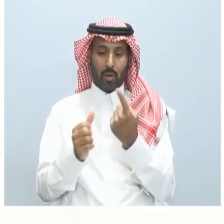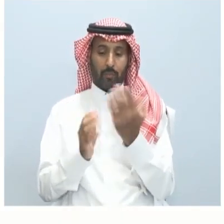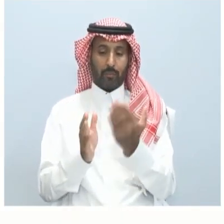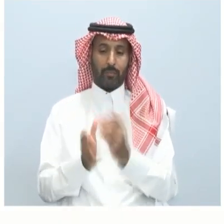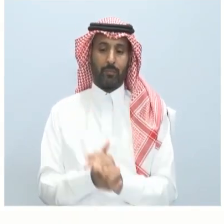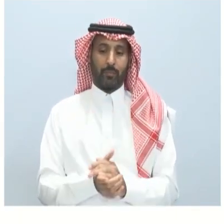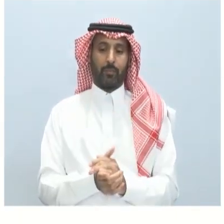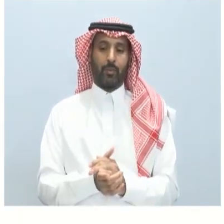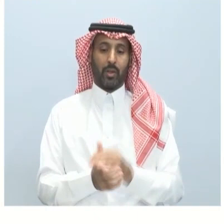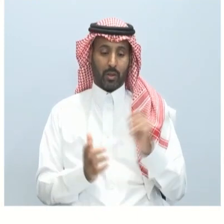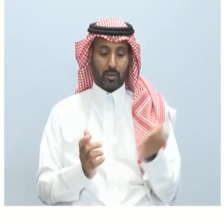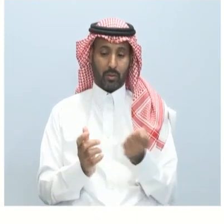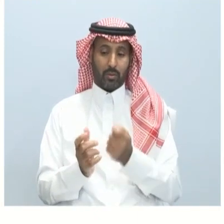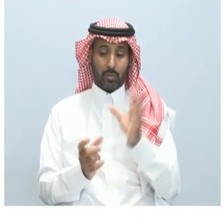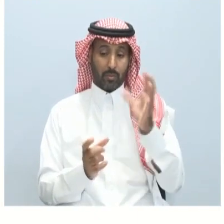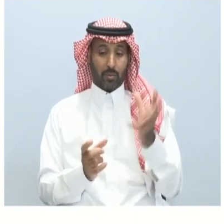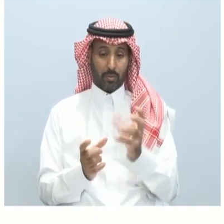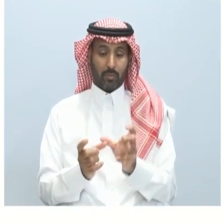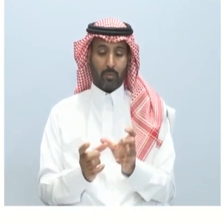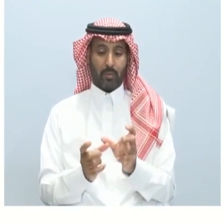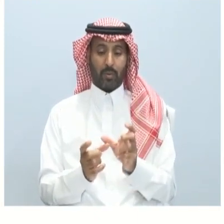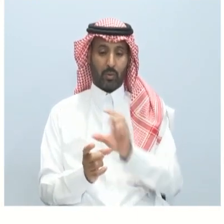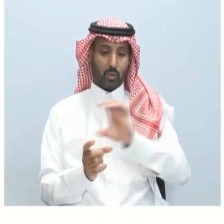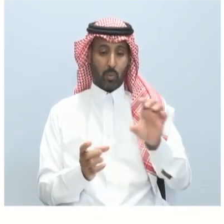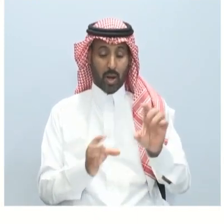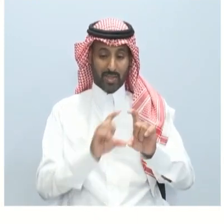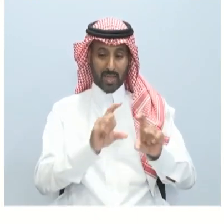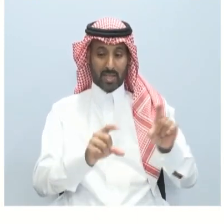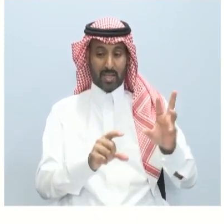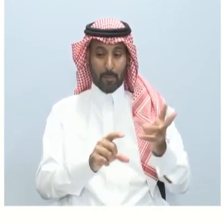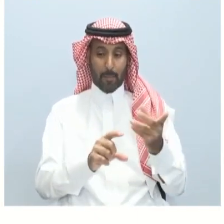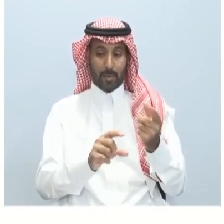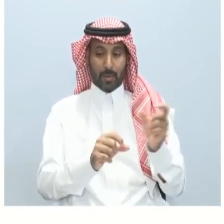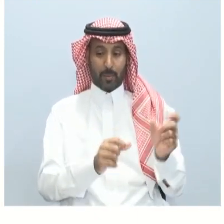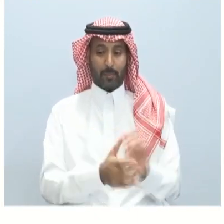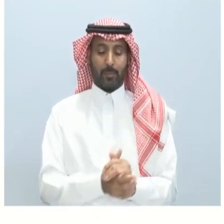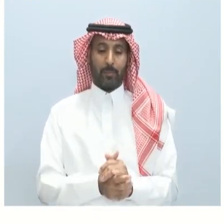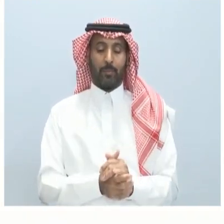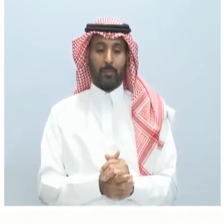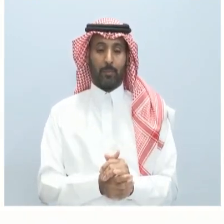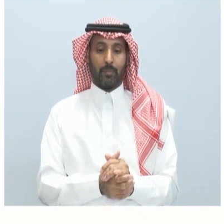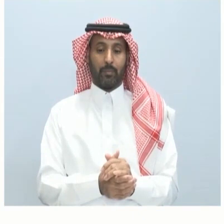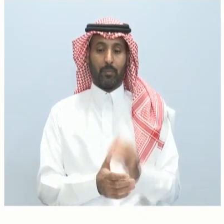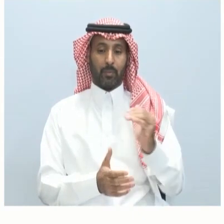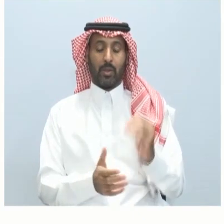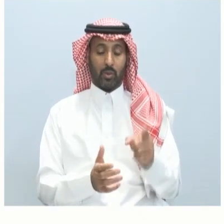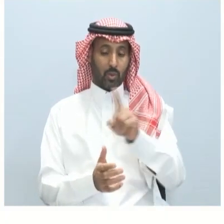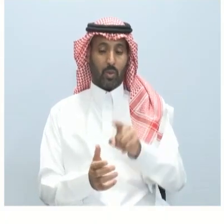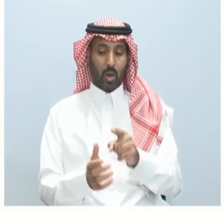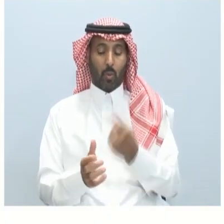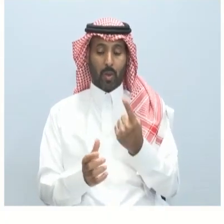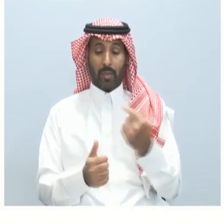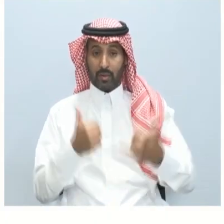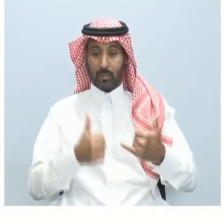الدرس اكتب كلا مما ياتي على صوره معادله جبريه السؤال الاول في هذا